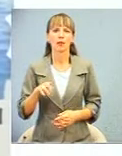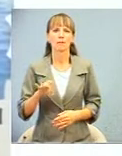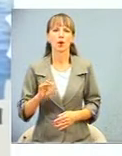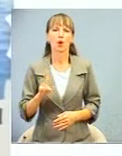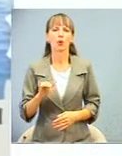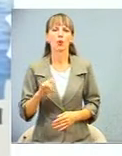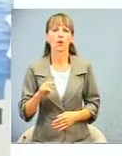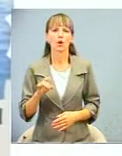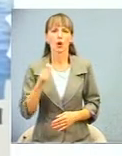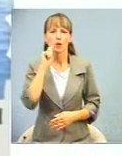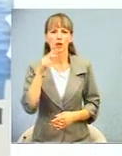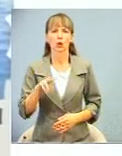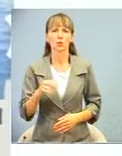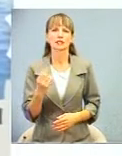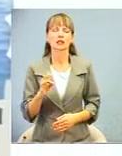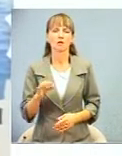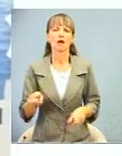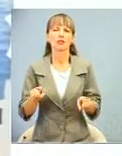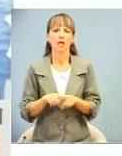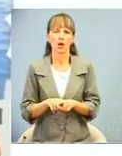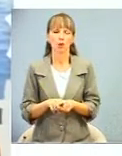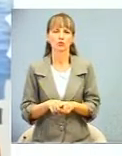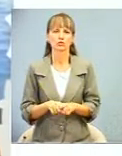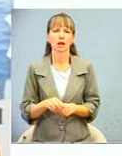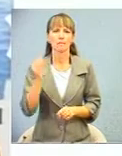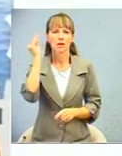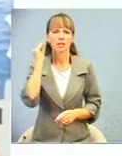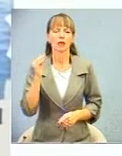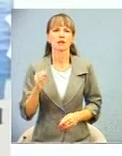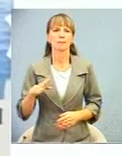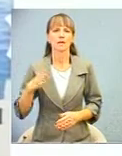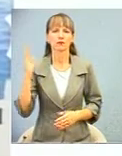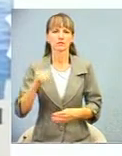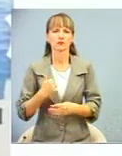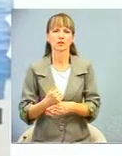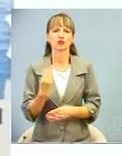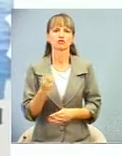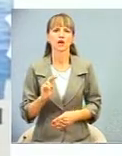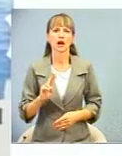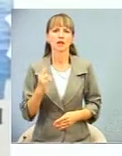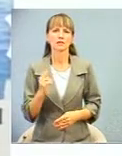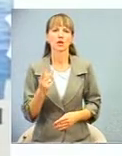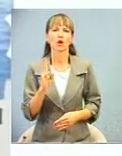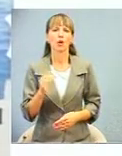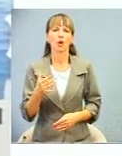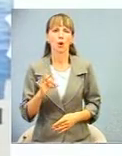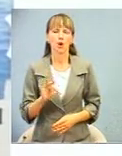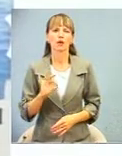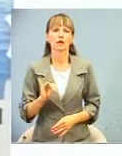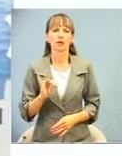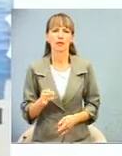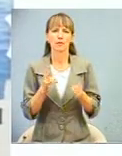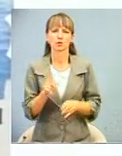Луценка, а також позицію колишнього очільника обласної прокуратури Олександра Шацького та постраждалих під час